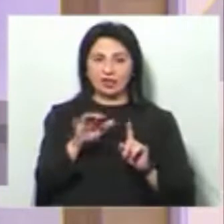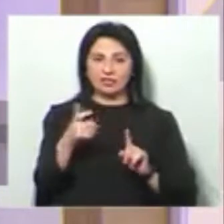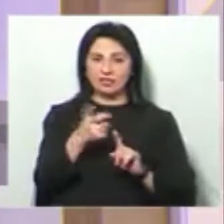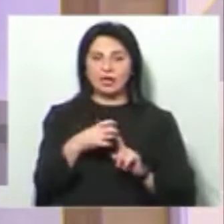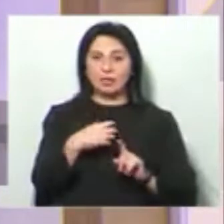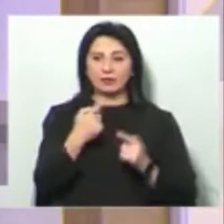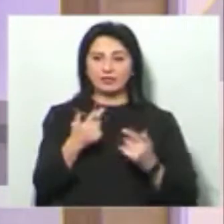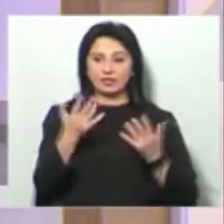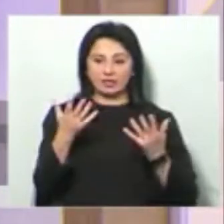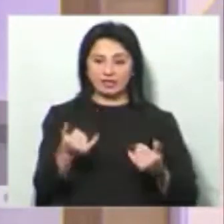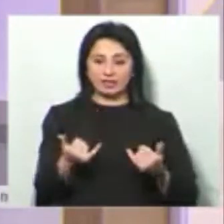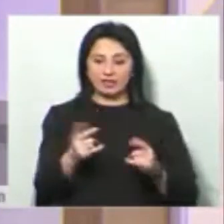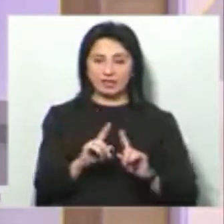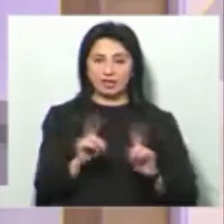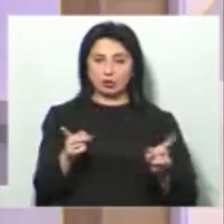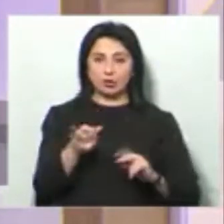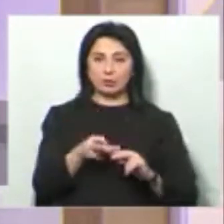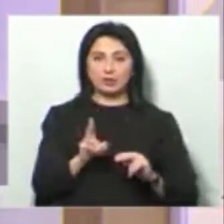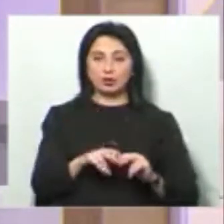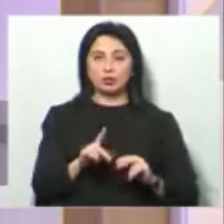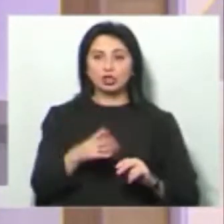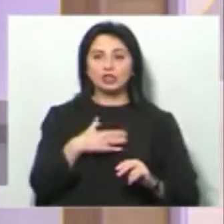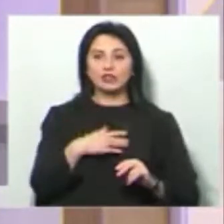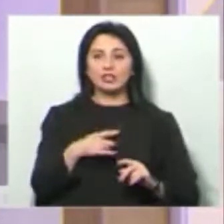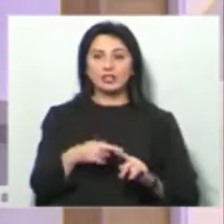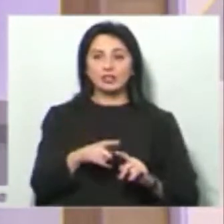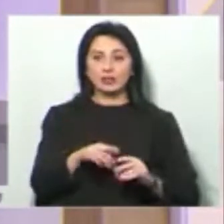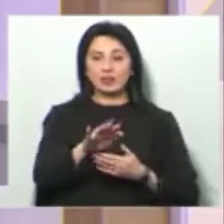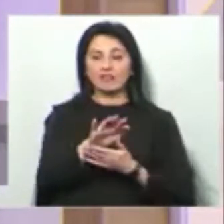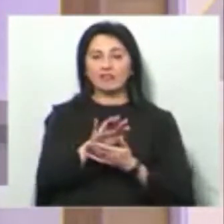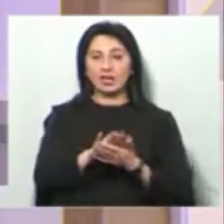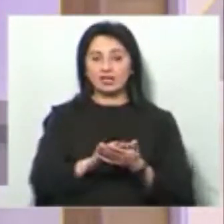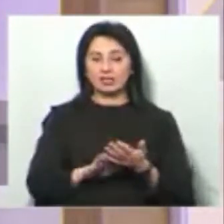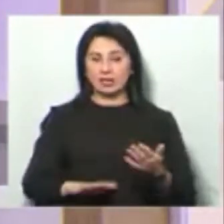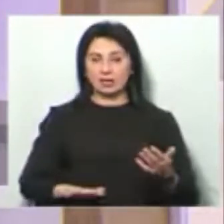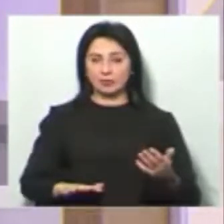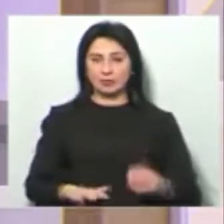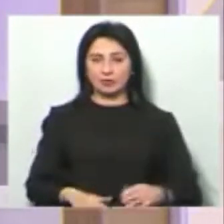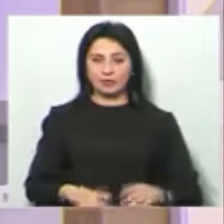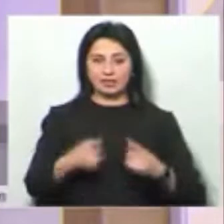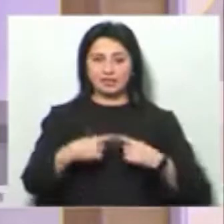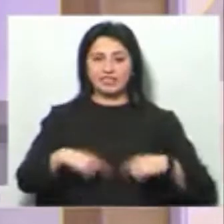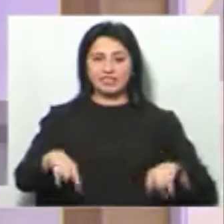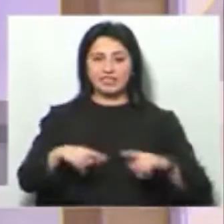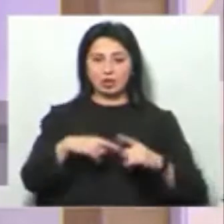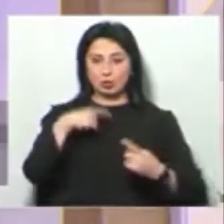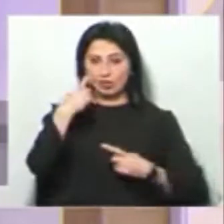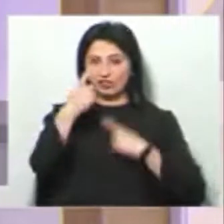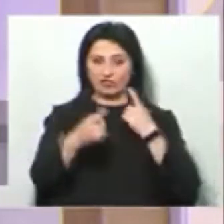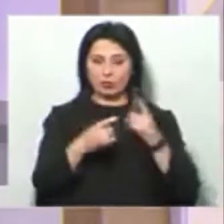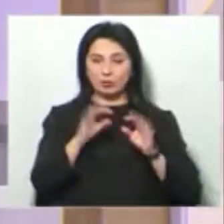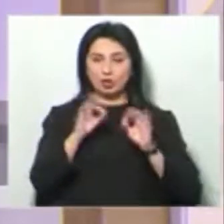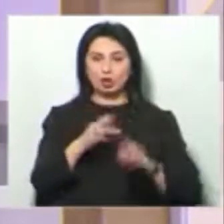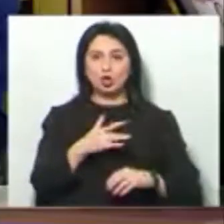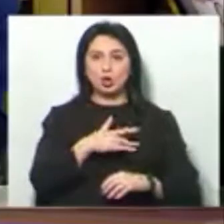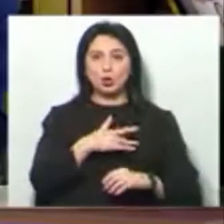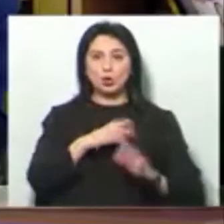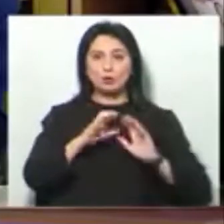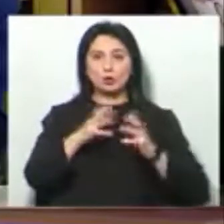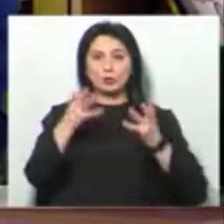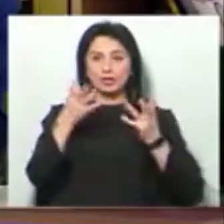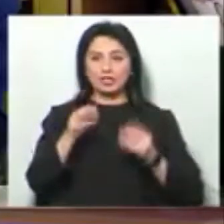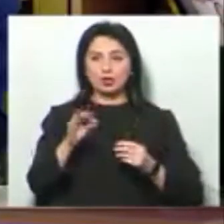იყო დღეს განსაკუთრებით, იმიტომ რომ ჩვენ ერთგვარად ვაგრძელებთ საზოგადოების ინფორმირებას სწორედ გულის მსოფლიო